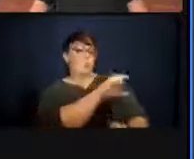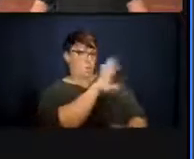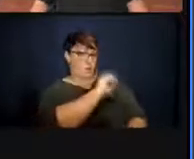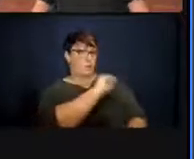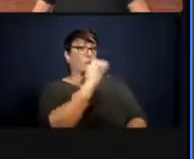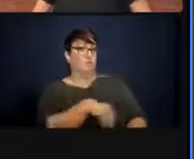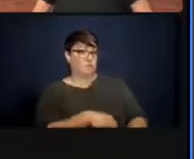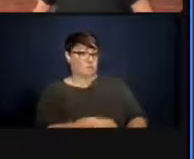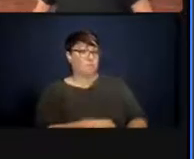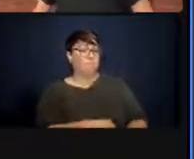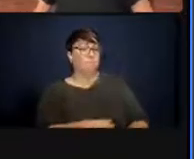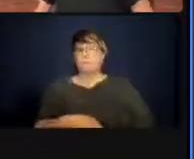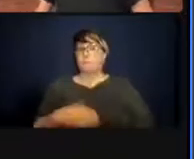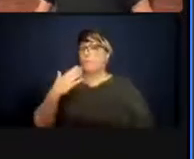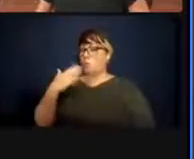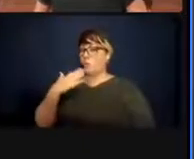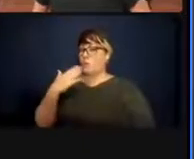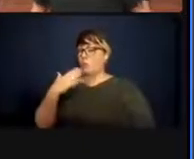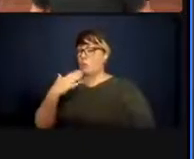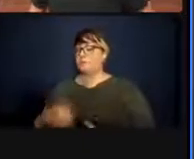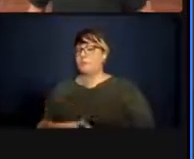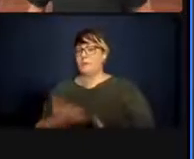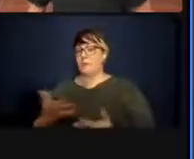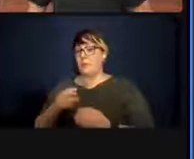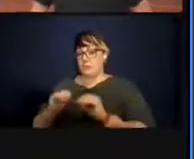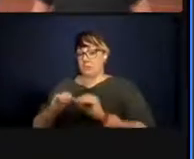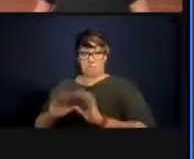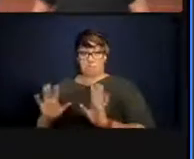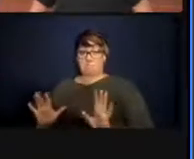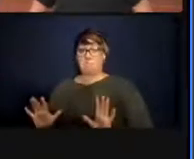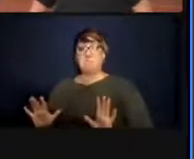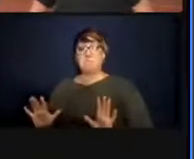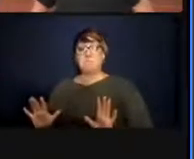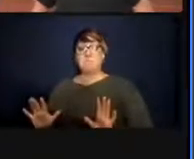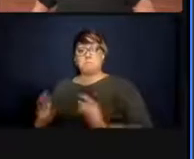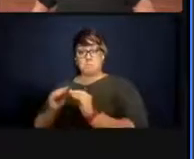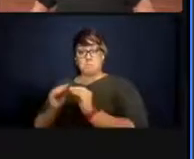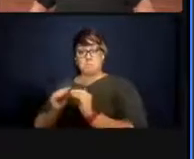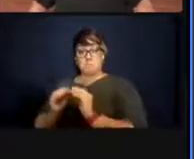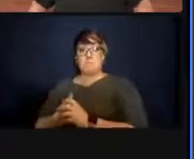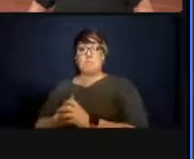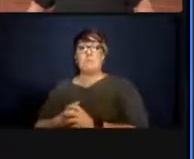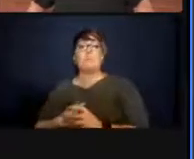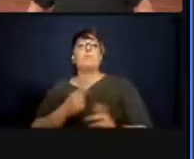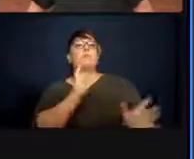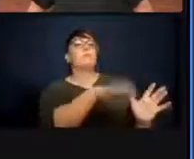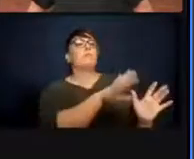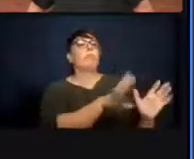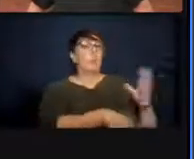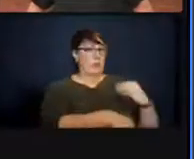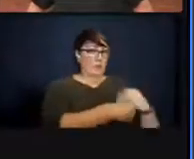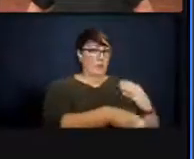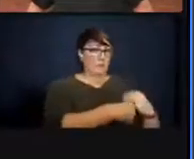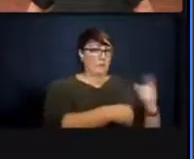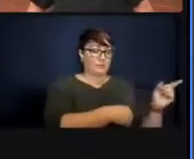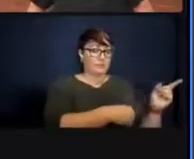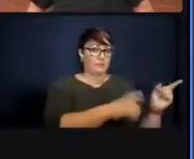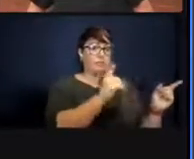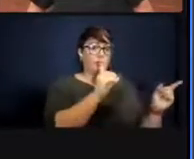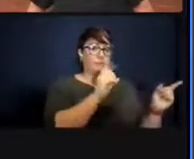Kwa hivyo hilo ni jambo zuri sana, na fikiri tunaweza kufafanua hilo kwa kila mtu aweze